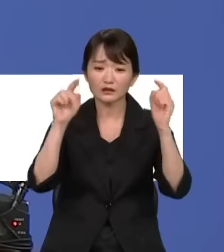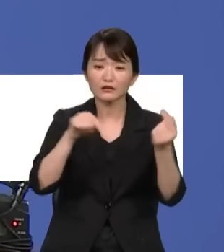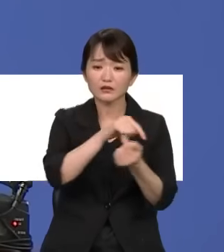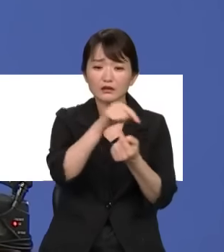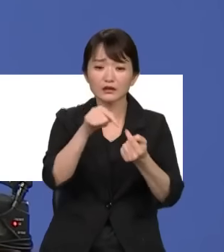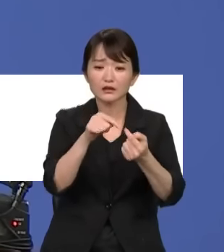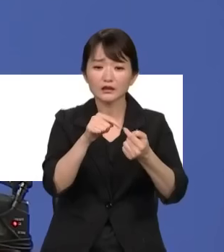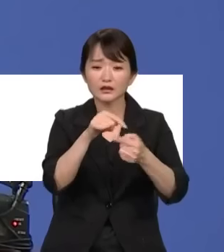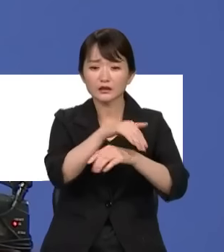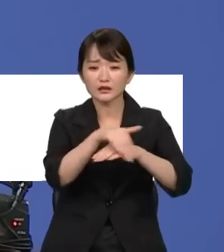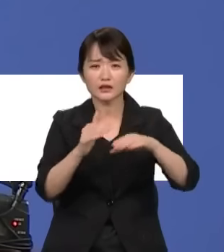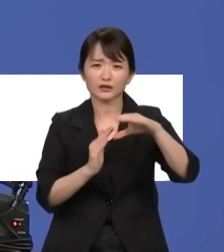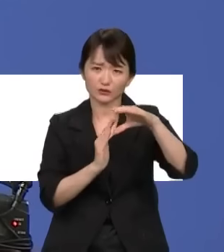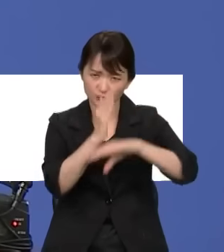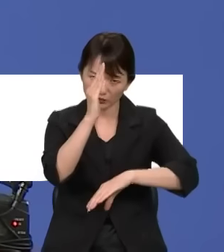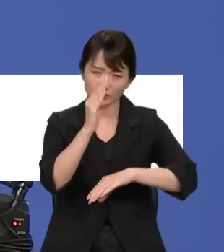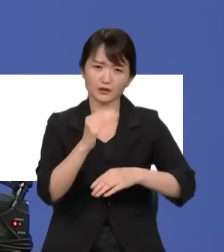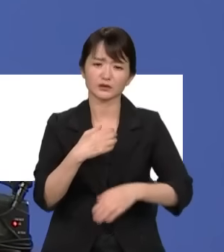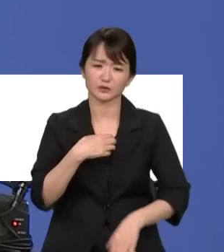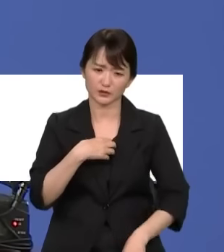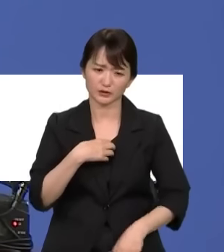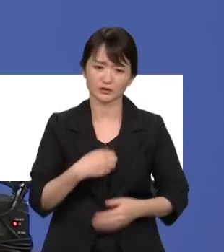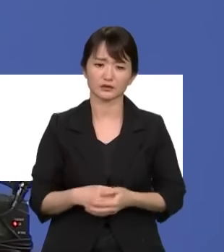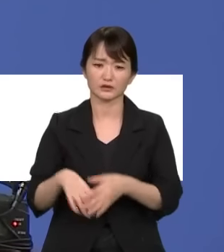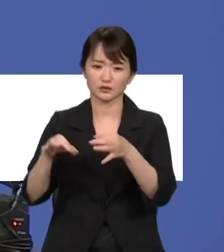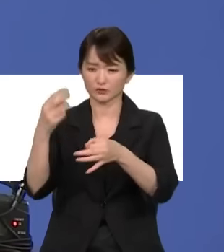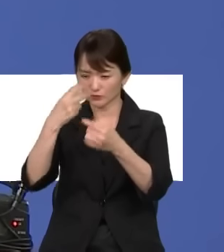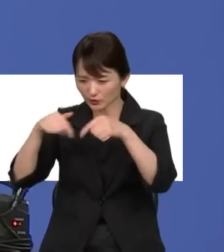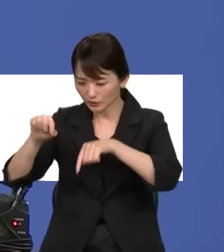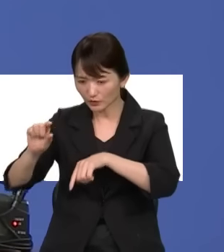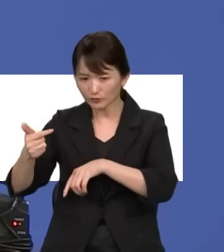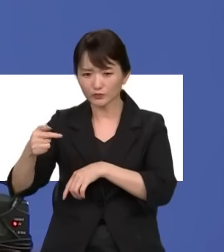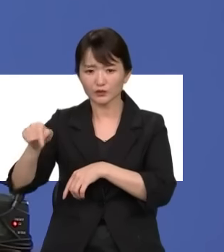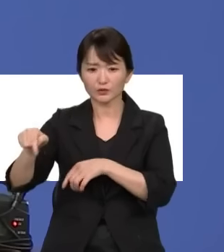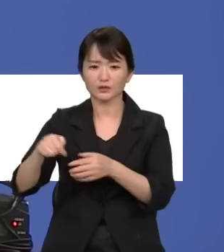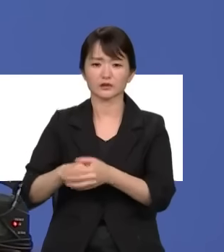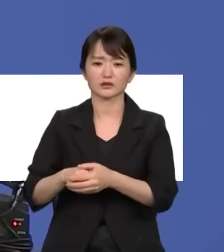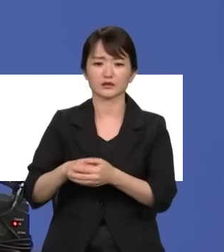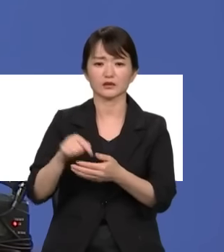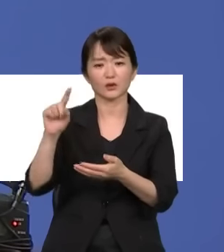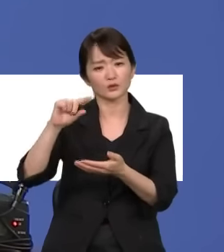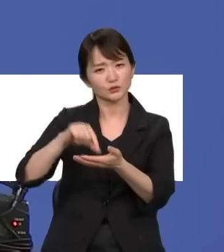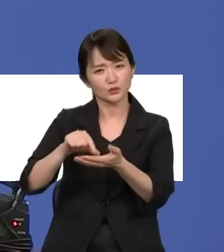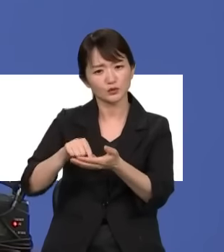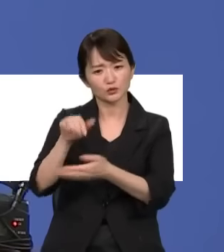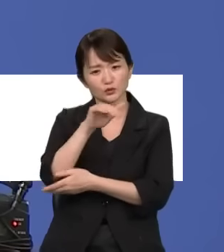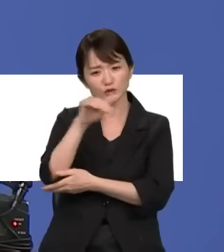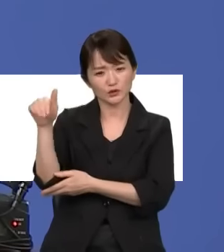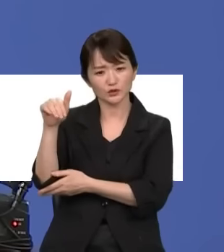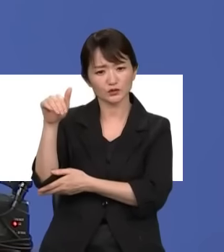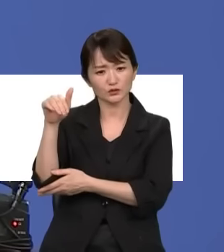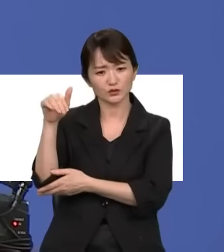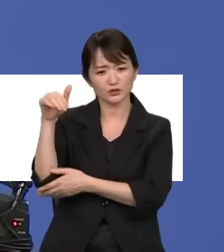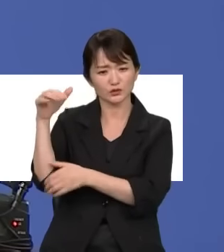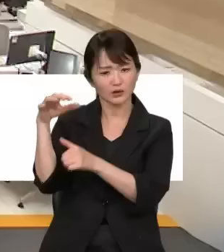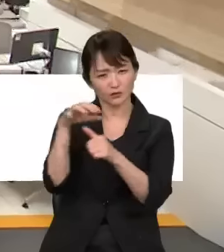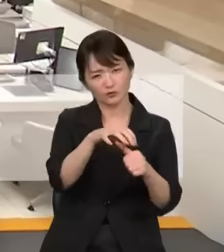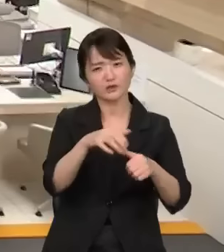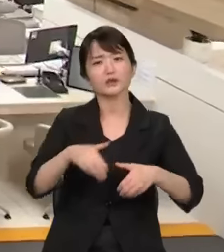경영계획을 초과하는 수준입니다. 금융감독 당국의 일정 수준 규율이 필요하다고